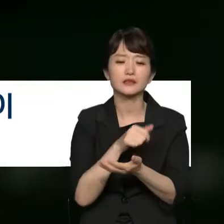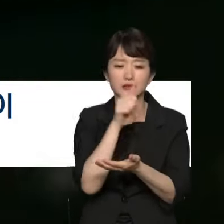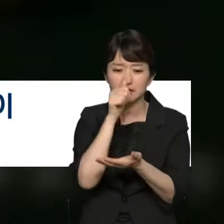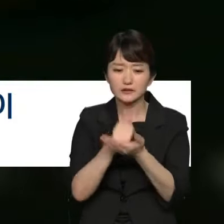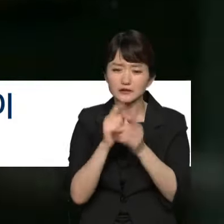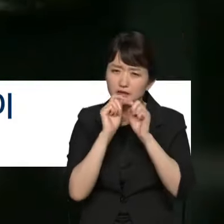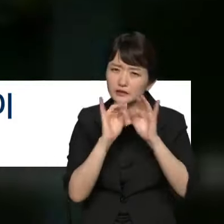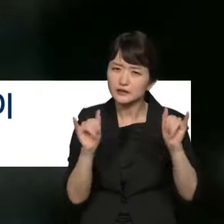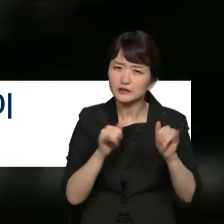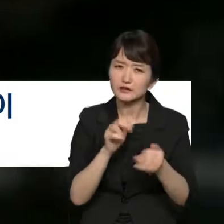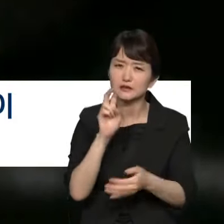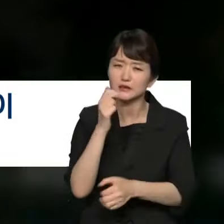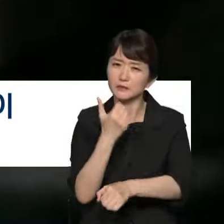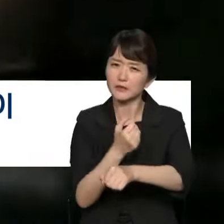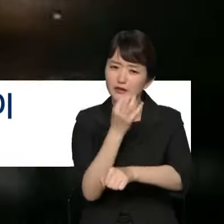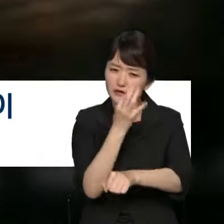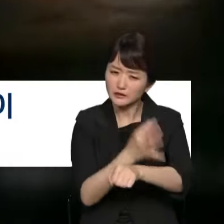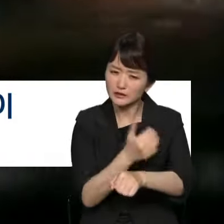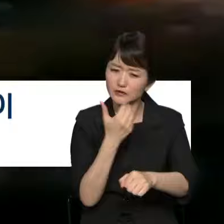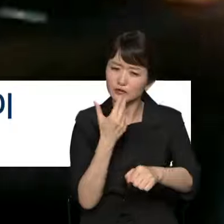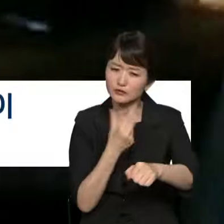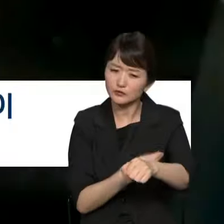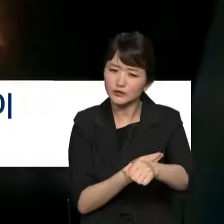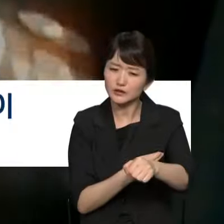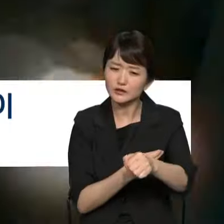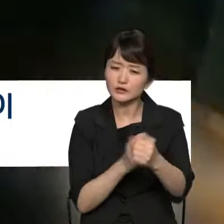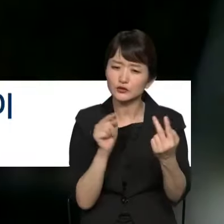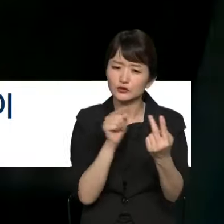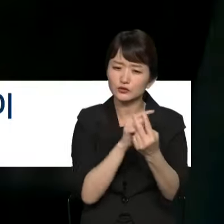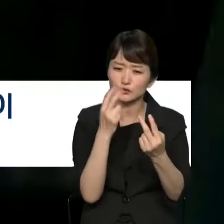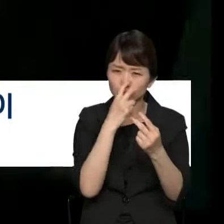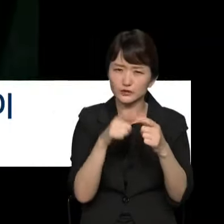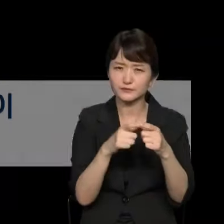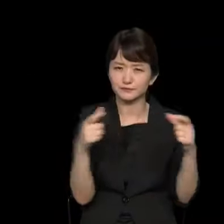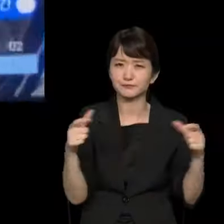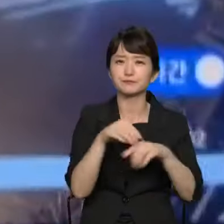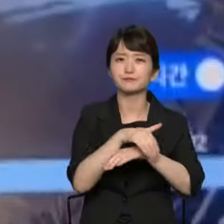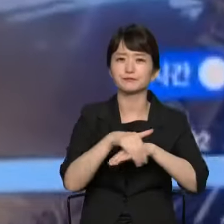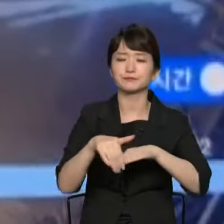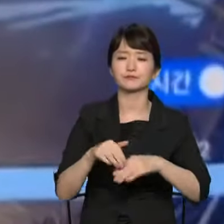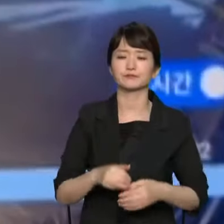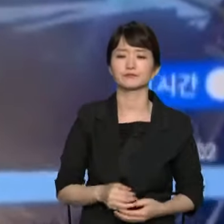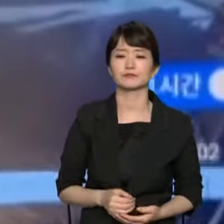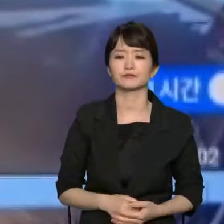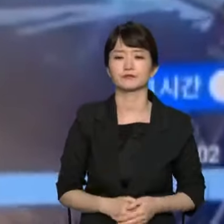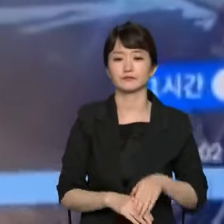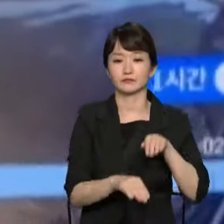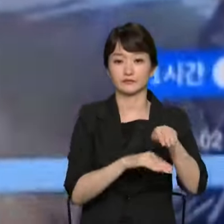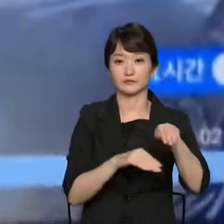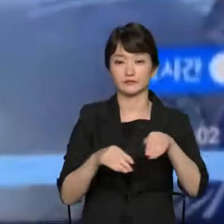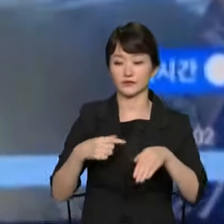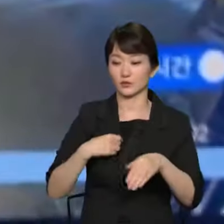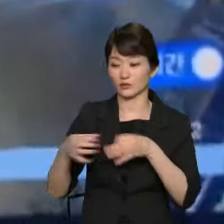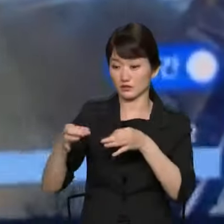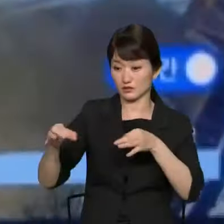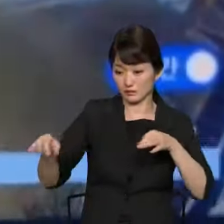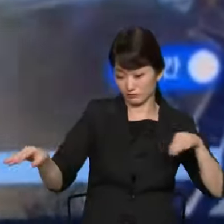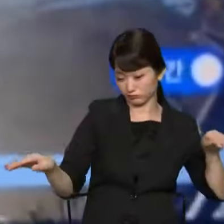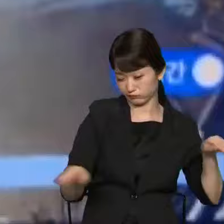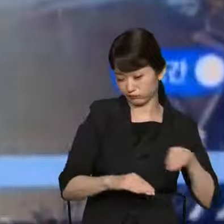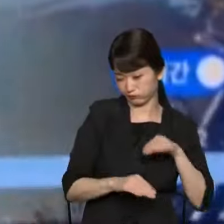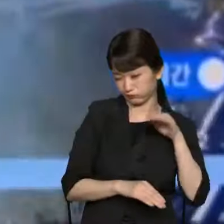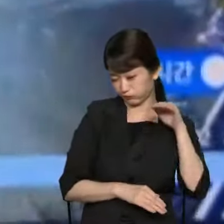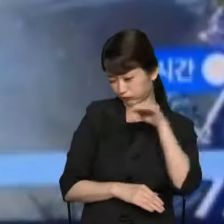구입했는지 또 투약했다 확대할 계획입니다 차량 한 대가 옷가게로 돌진합니다